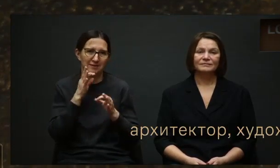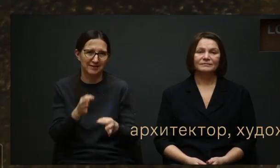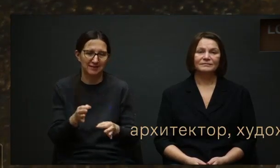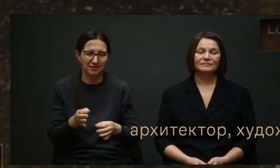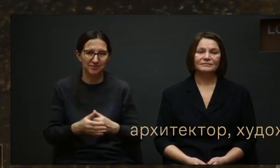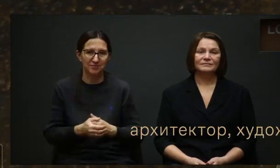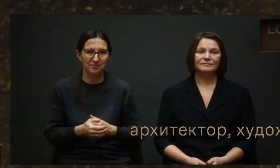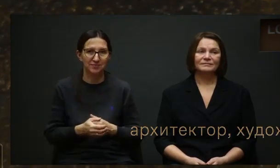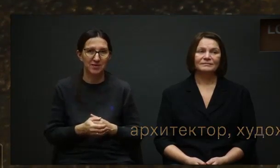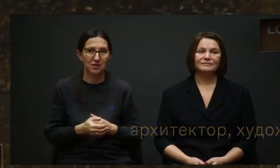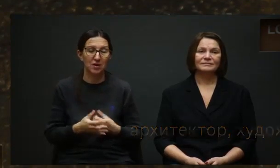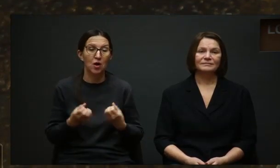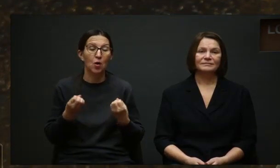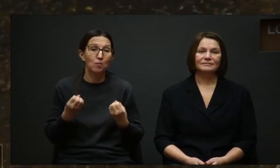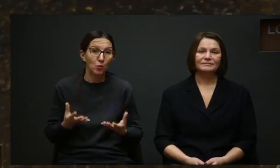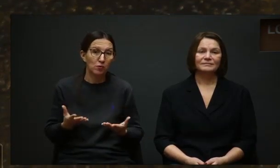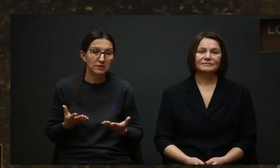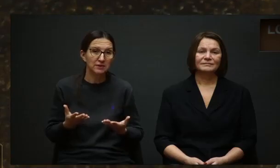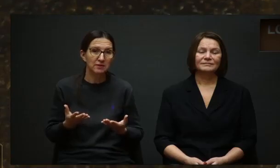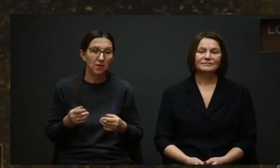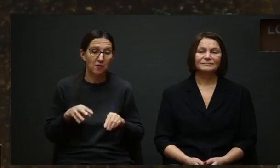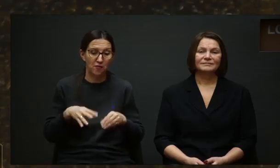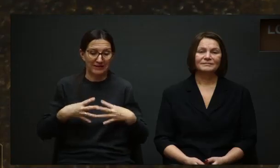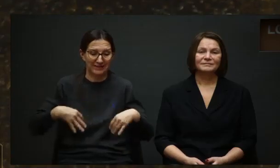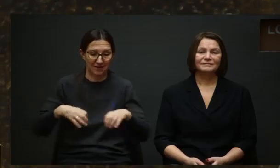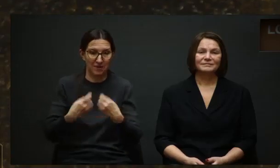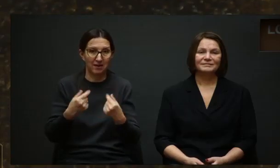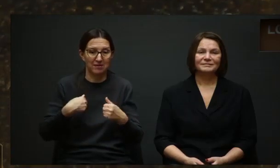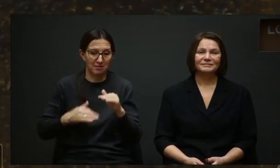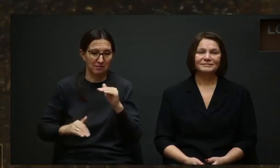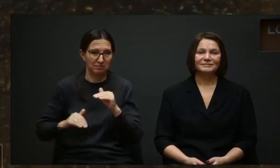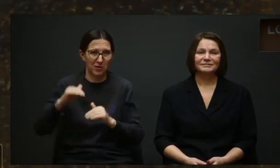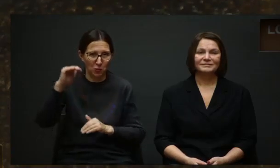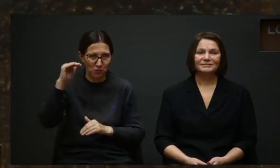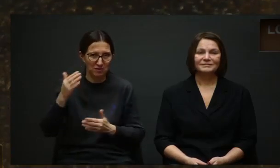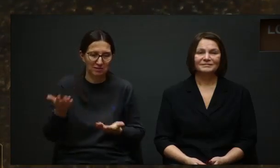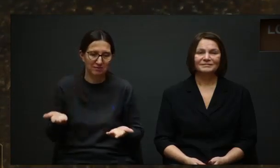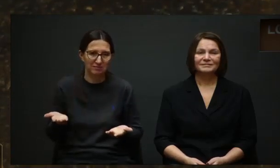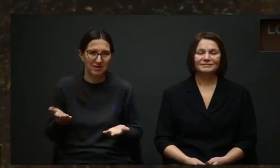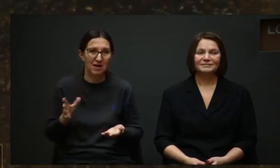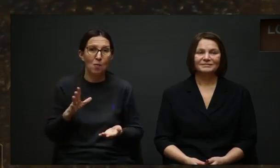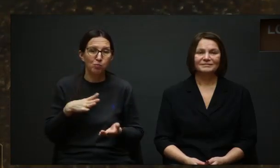сказать, ну, просто в гнезде, в котором я рос, ну, как бы, вот,